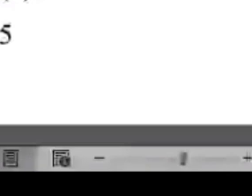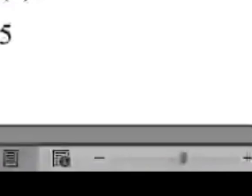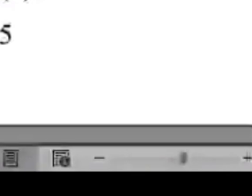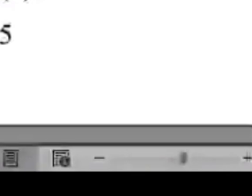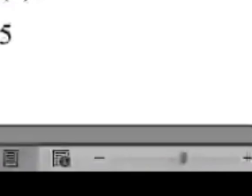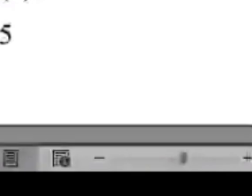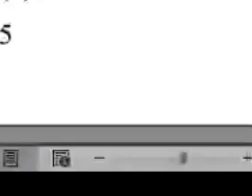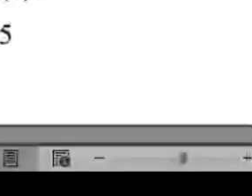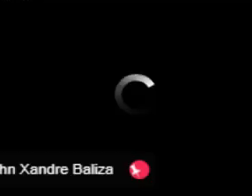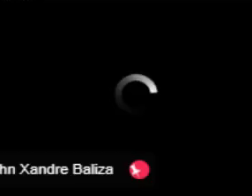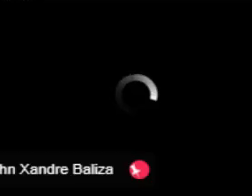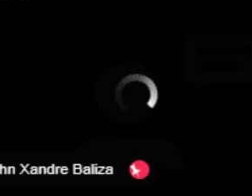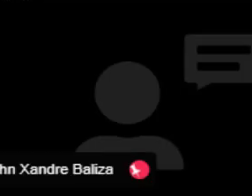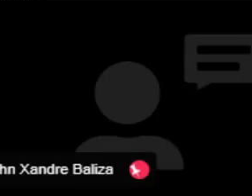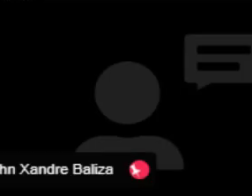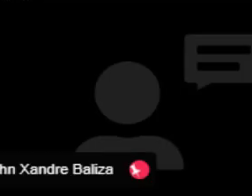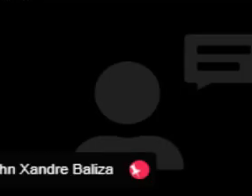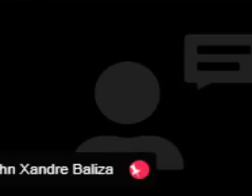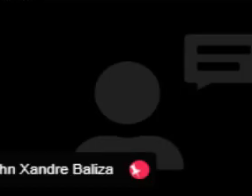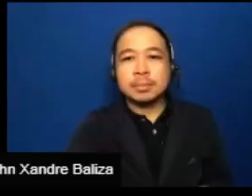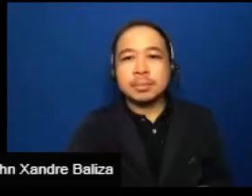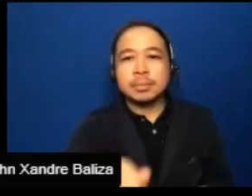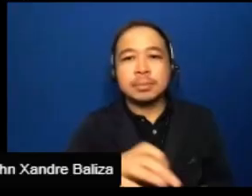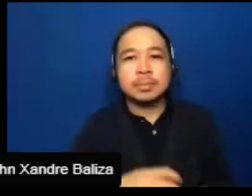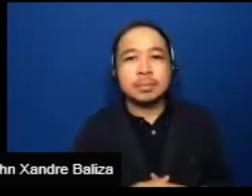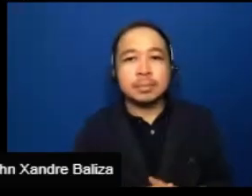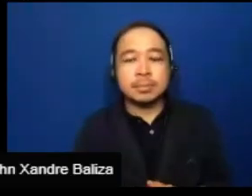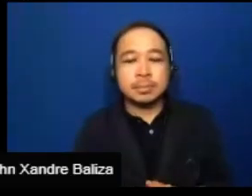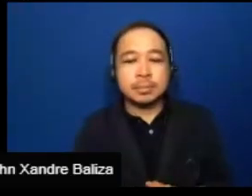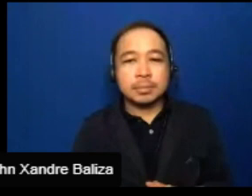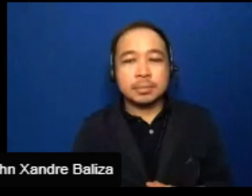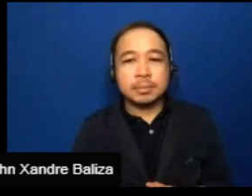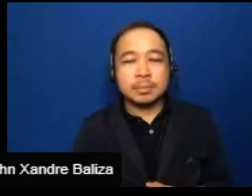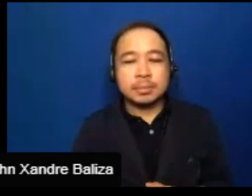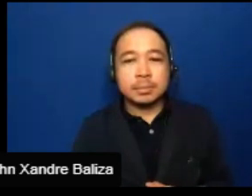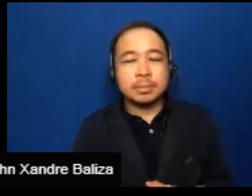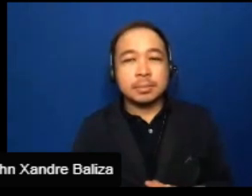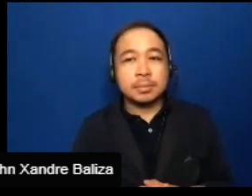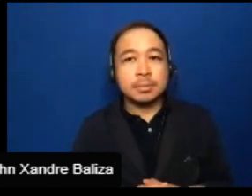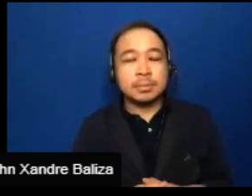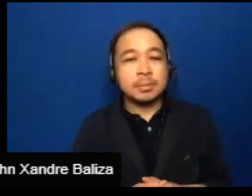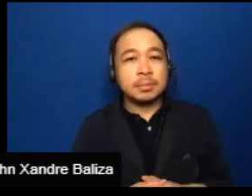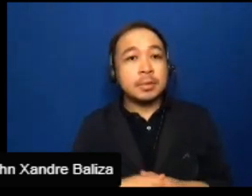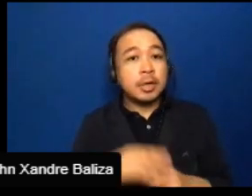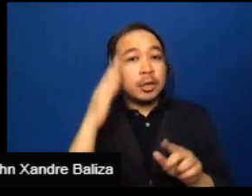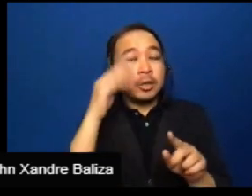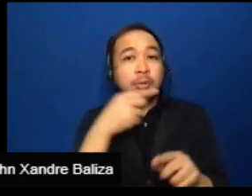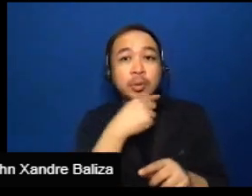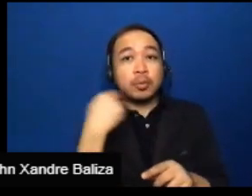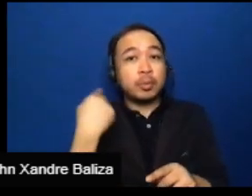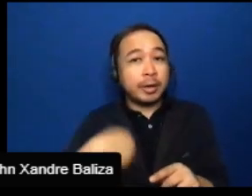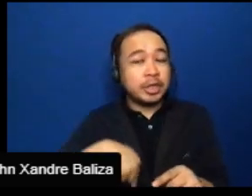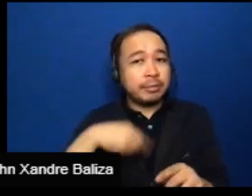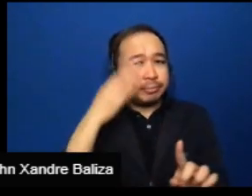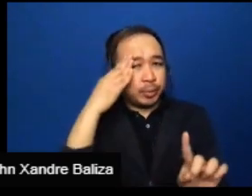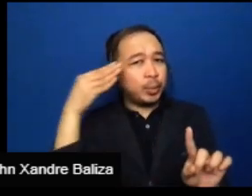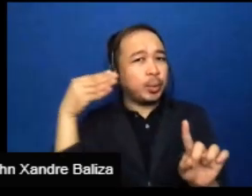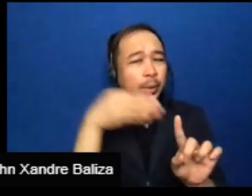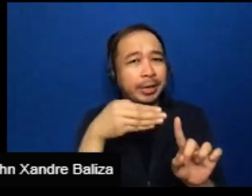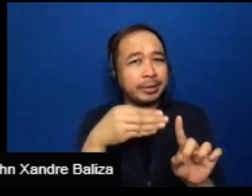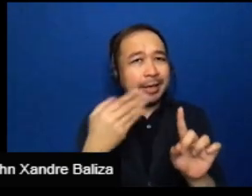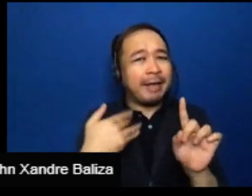Ну, у нас, собственно говоря, не было желания заниматься такими техническими деталями, о которых сейчас идет